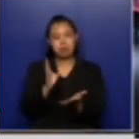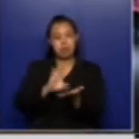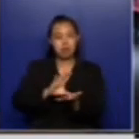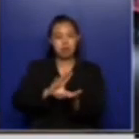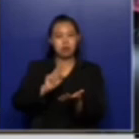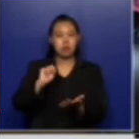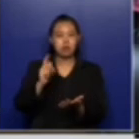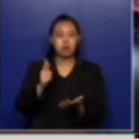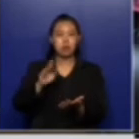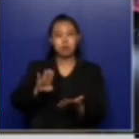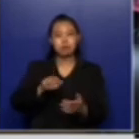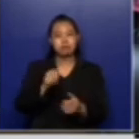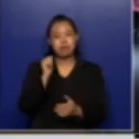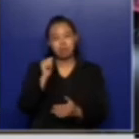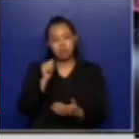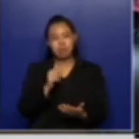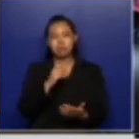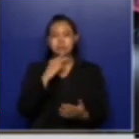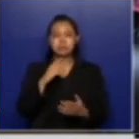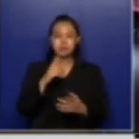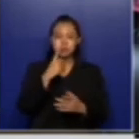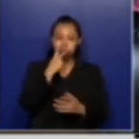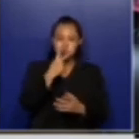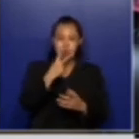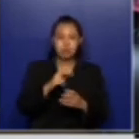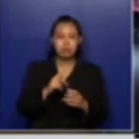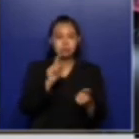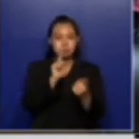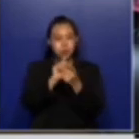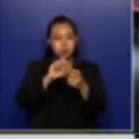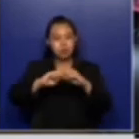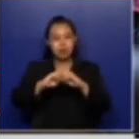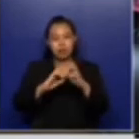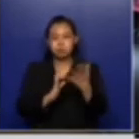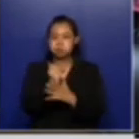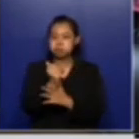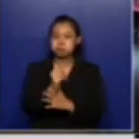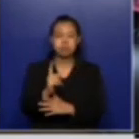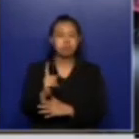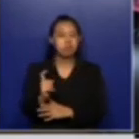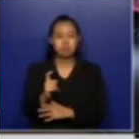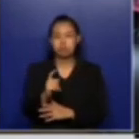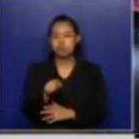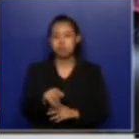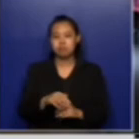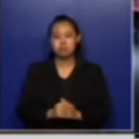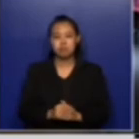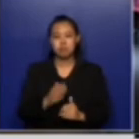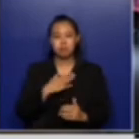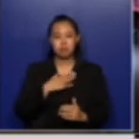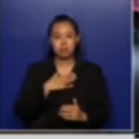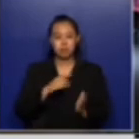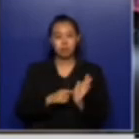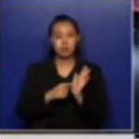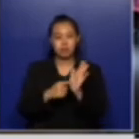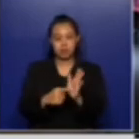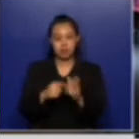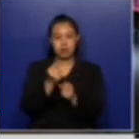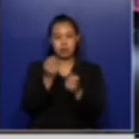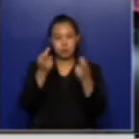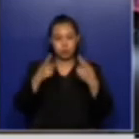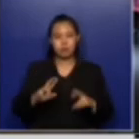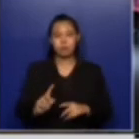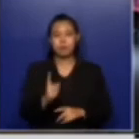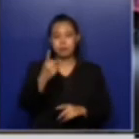เห็นแสงสว่างเกิดขึ้นได้เลยสิ่งที่ผมจะเสนอในวันนี้ก็คือว่าผมขอเสนอการจัดทำงบประมาณแบบรูปแบบใหม่ครับท่านประธ